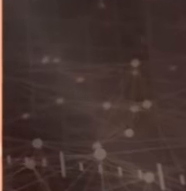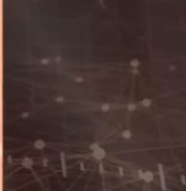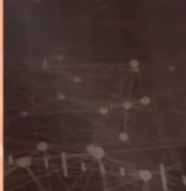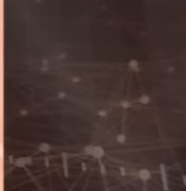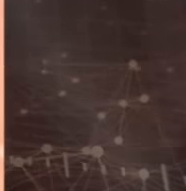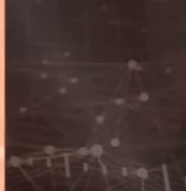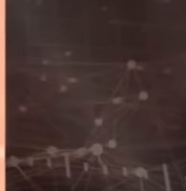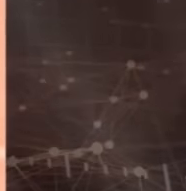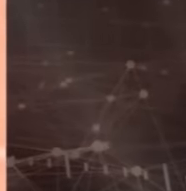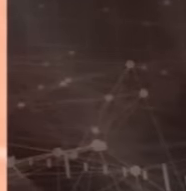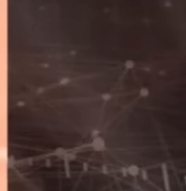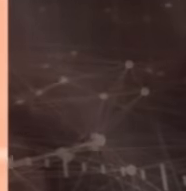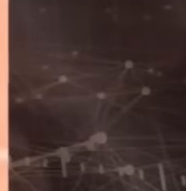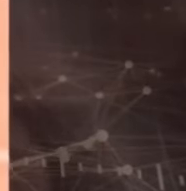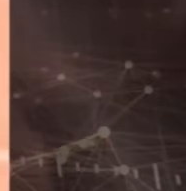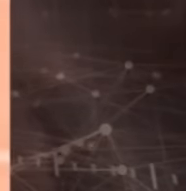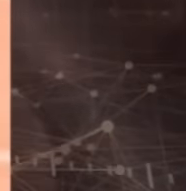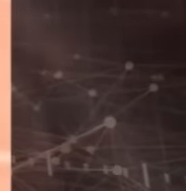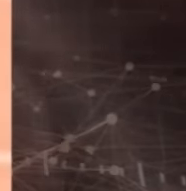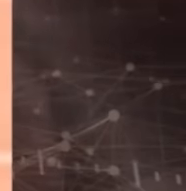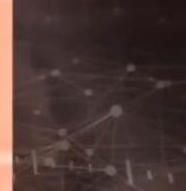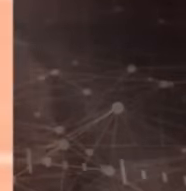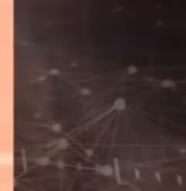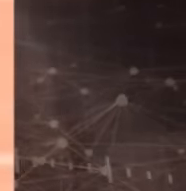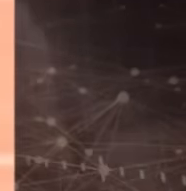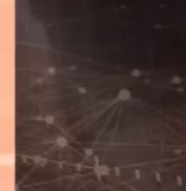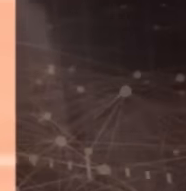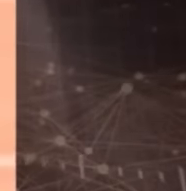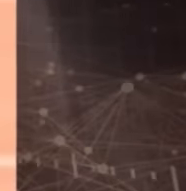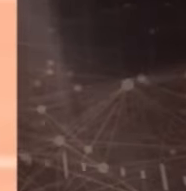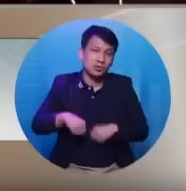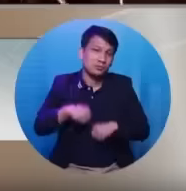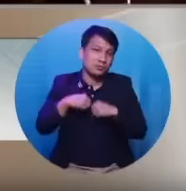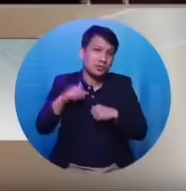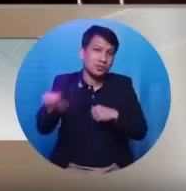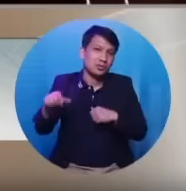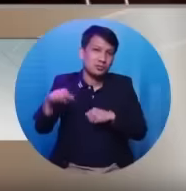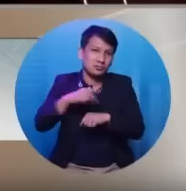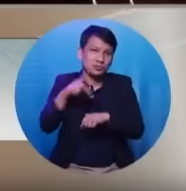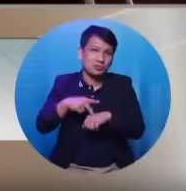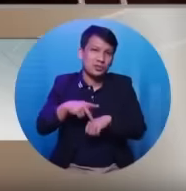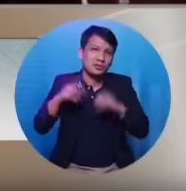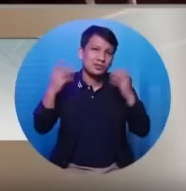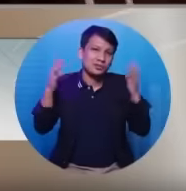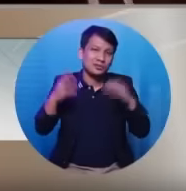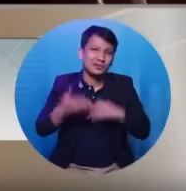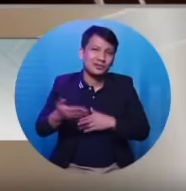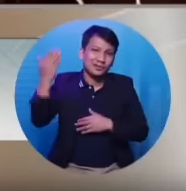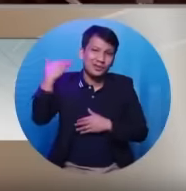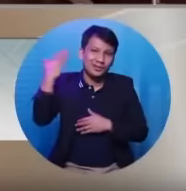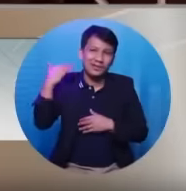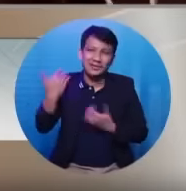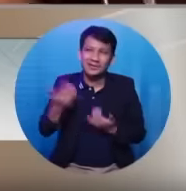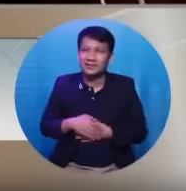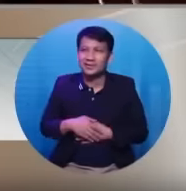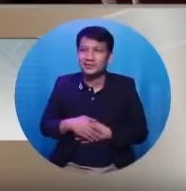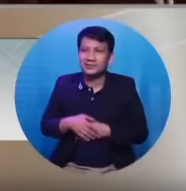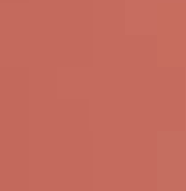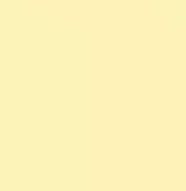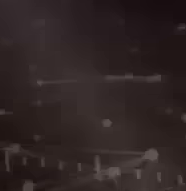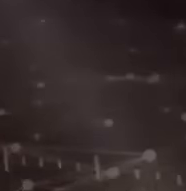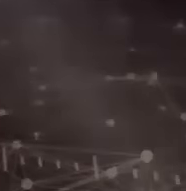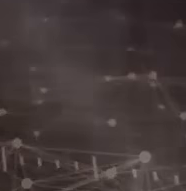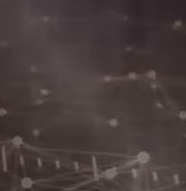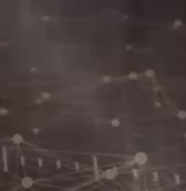2015. Oh. Eh di, ibig sabihin, kayo po ay the pride of the Philippines. Dati po. Well, kahit na ma'am, kahit pa